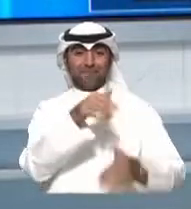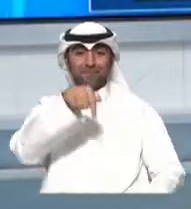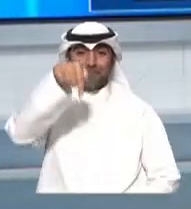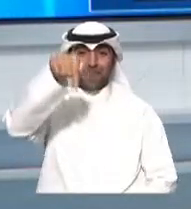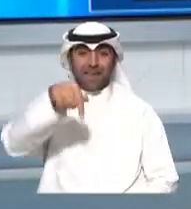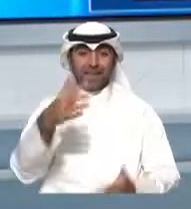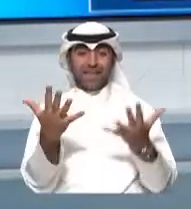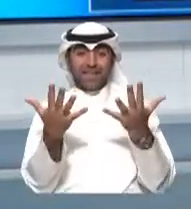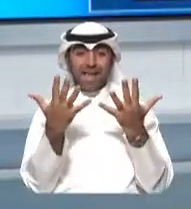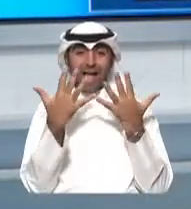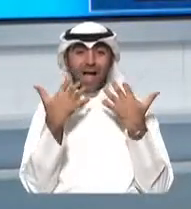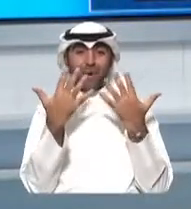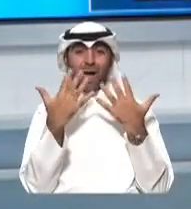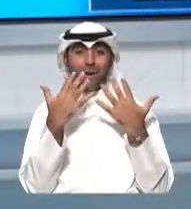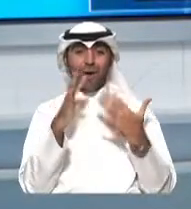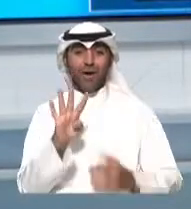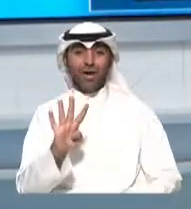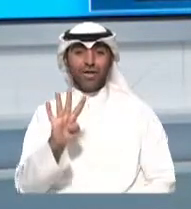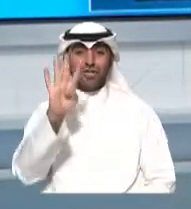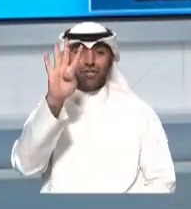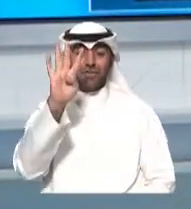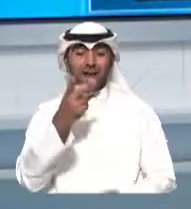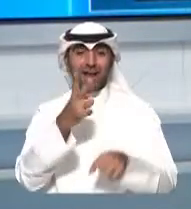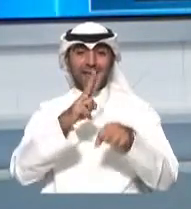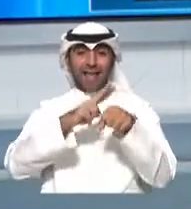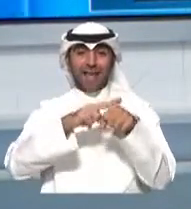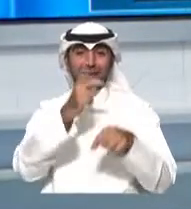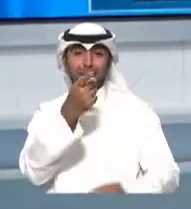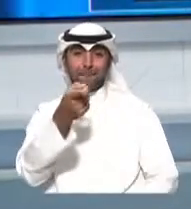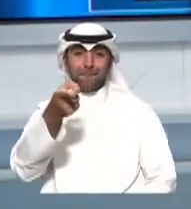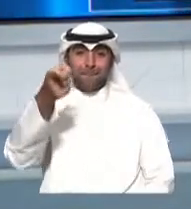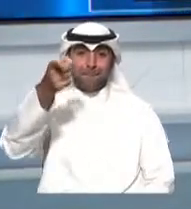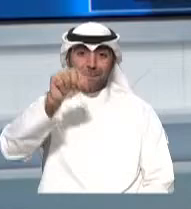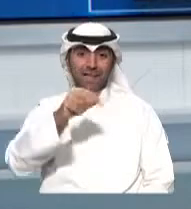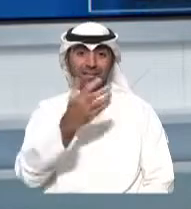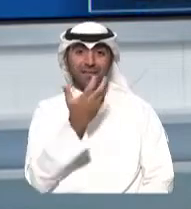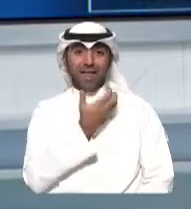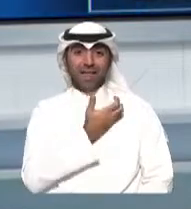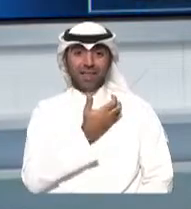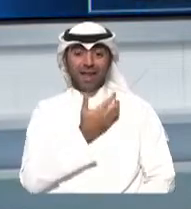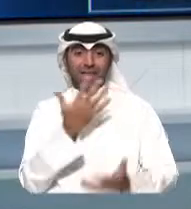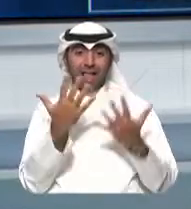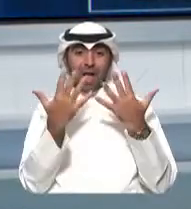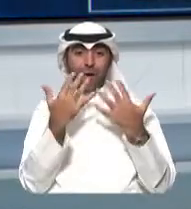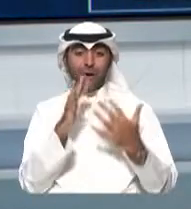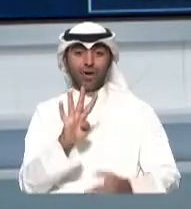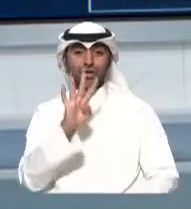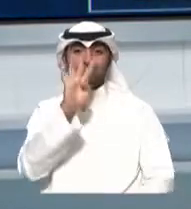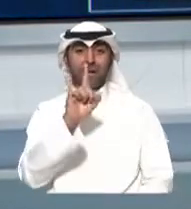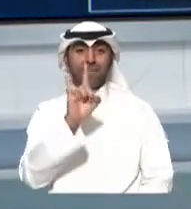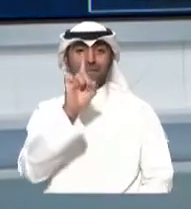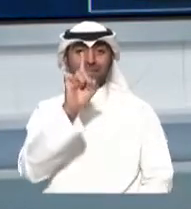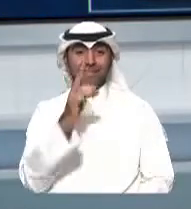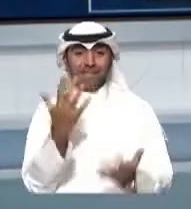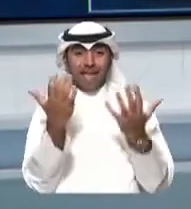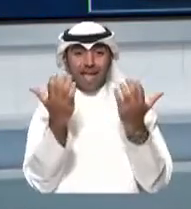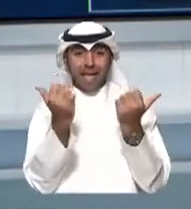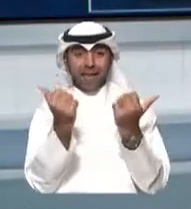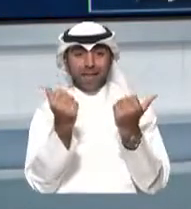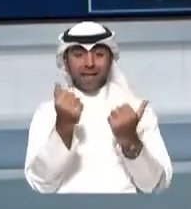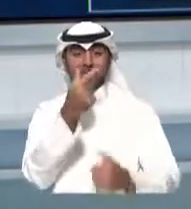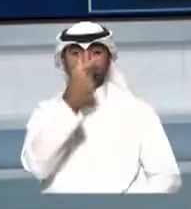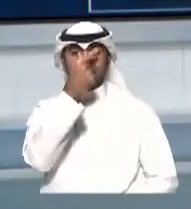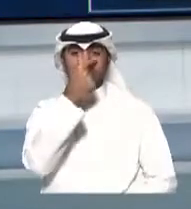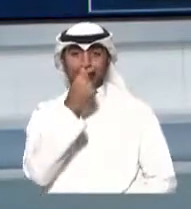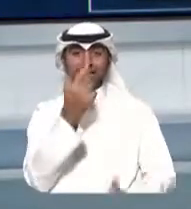الإحساس بالرطوبة خاصة على المناطق الساحلية. عودة الكوس راح تكون مؤقتة ليوم الجمعة بإذن الله، بعد ذلك يقلب الهواء إلى شمالي غربي. الرياح